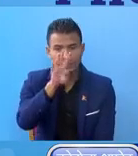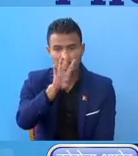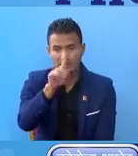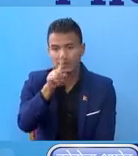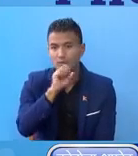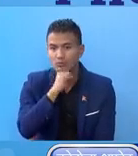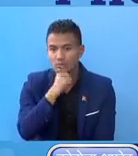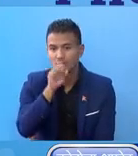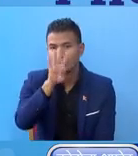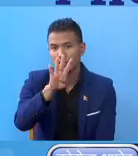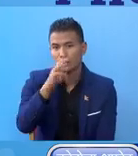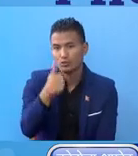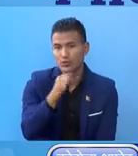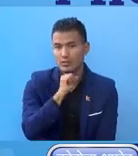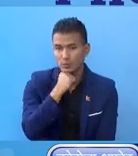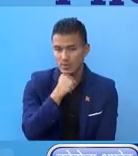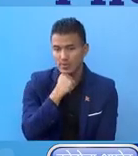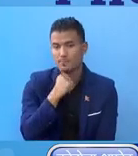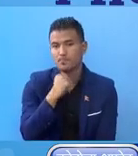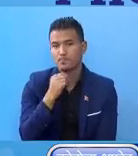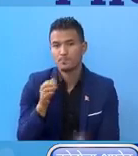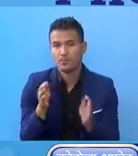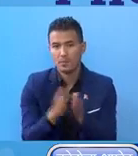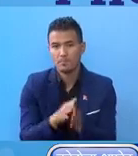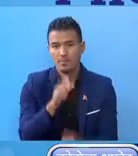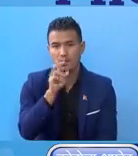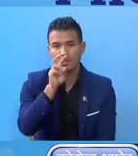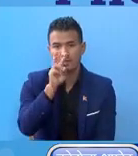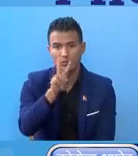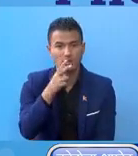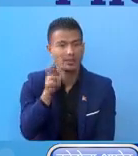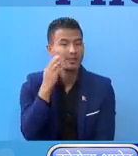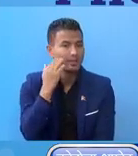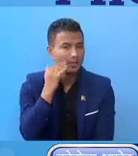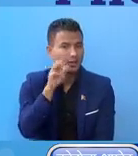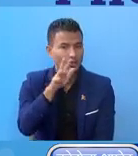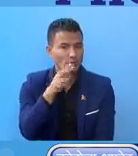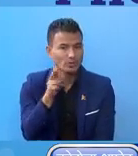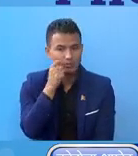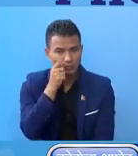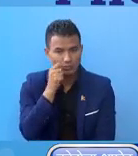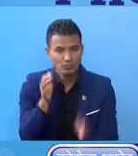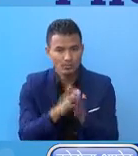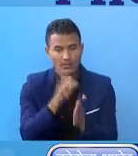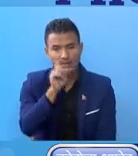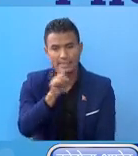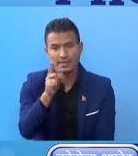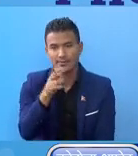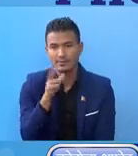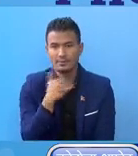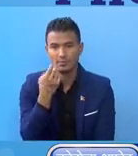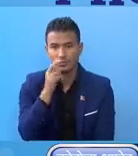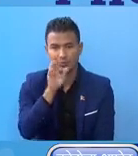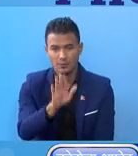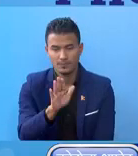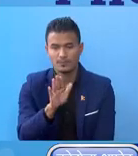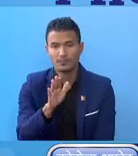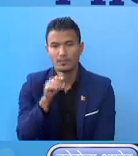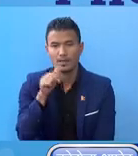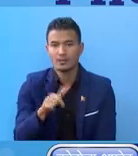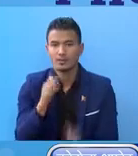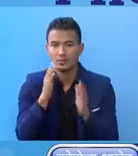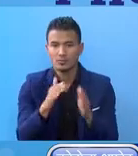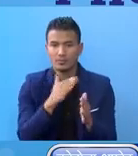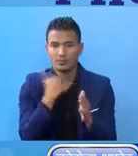41 वर्षीय र 46 वर्षीय। गरी जम्मा 2 जना महिला, 9 जना पुरुष, गरी 11 जनाको निधन भएको छ र